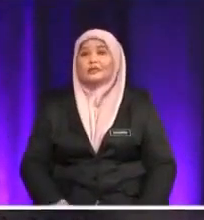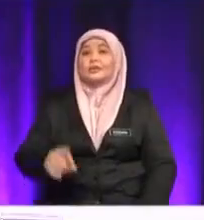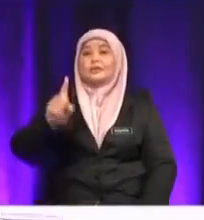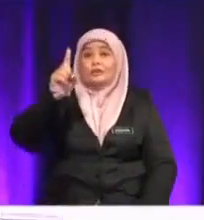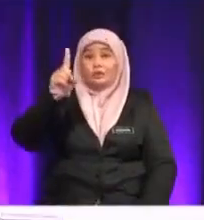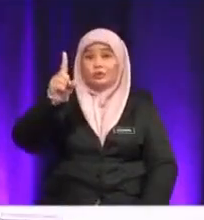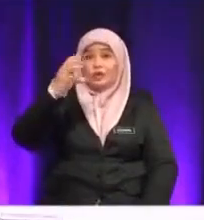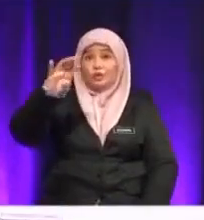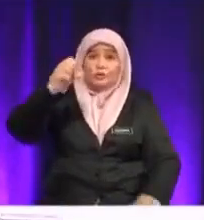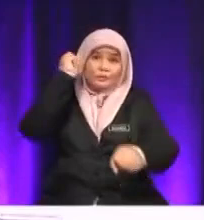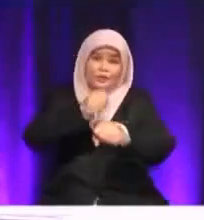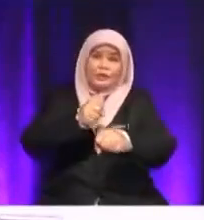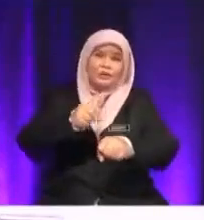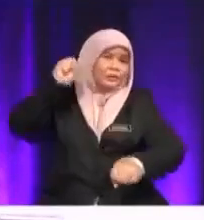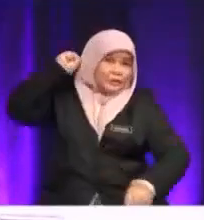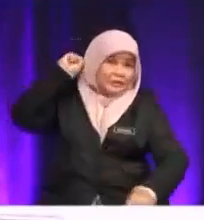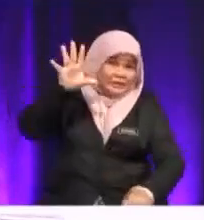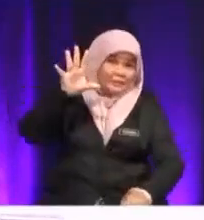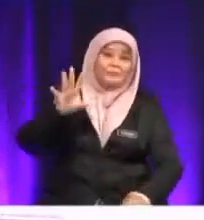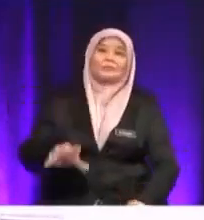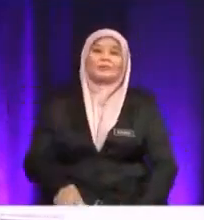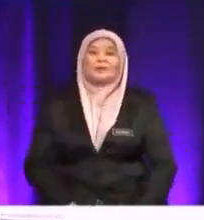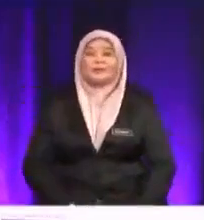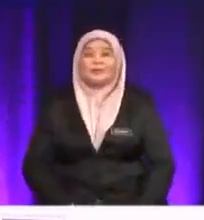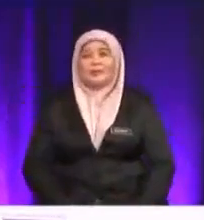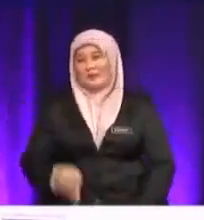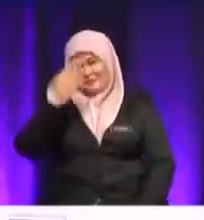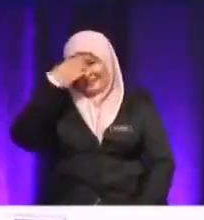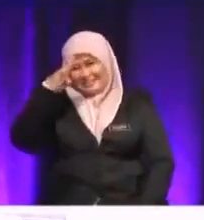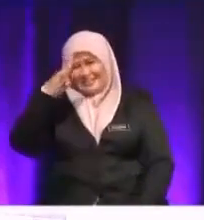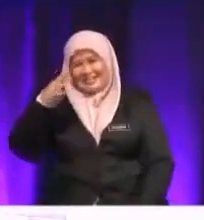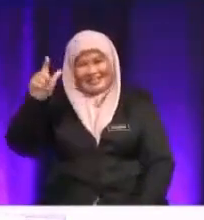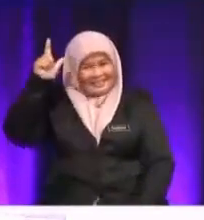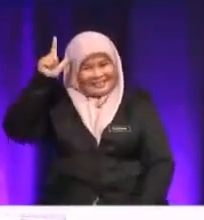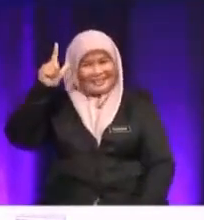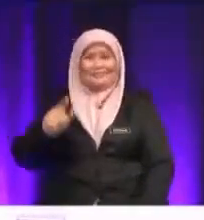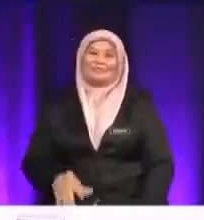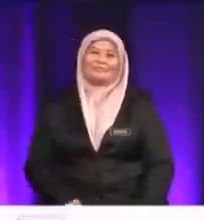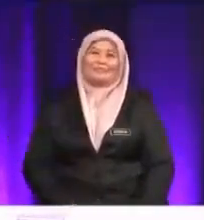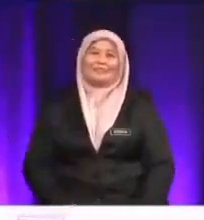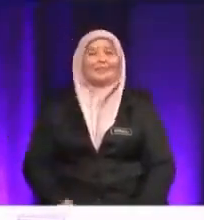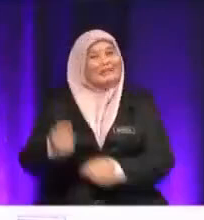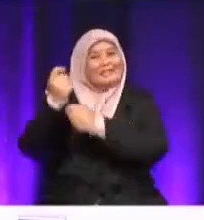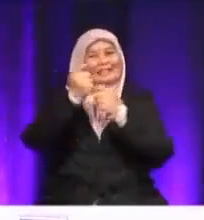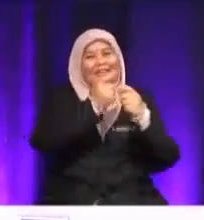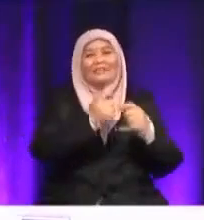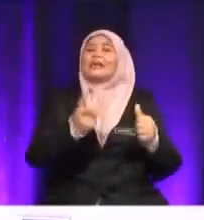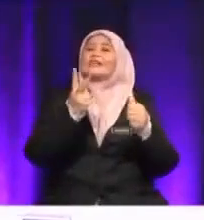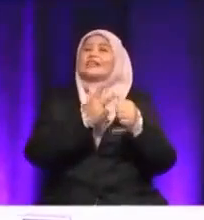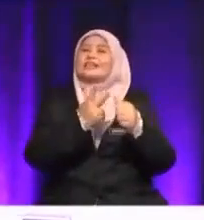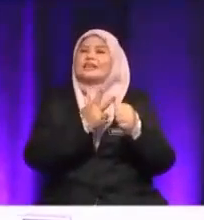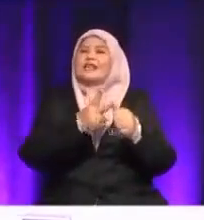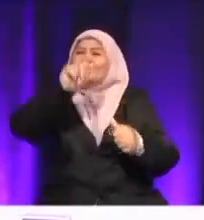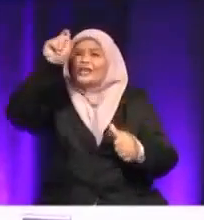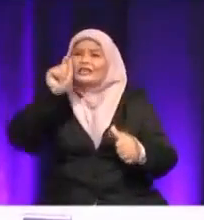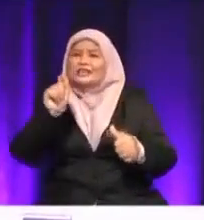dan rejam ustaz. Okey, betul. Tanya. Bijaklah Hakim. Alhamdulillah, terima kasih. Okey, tanya. Okey, yang ketiga, nak